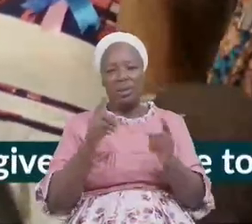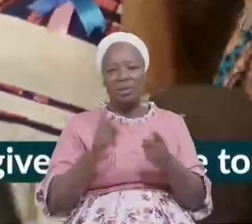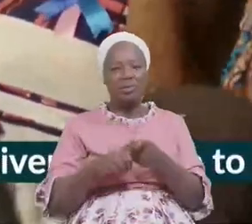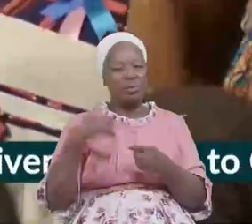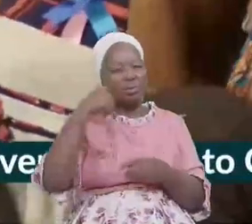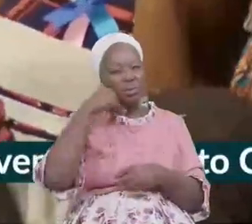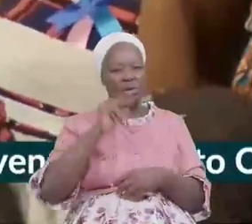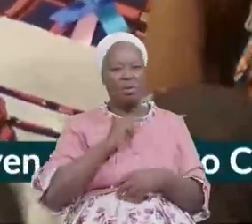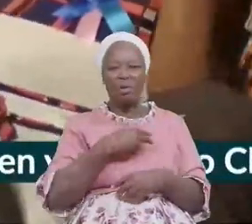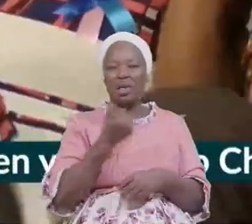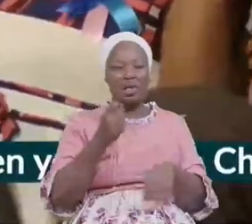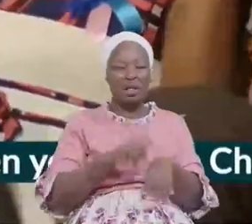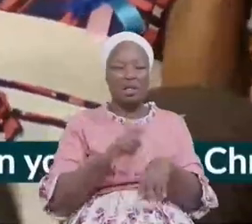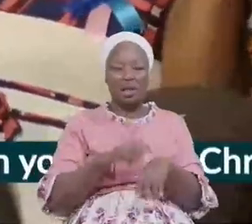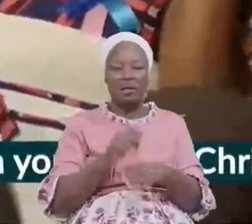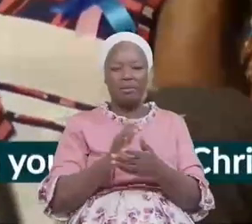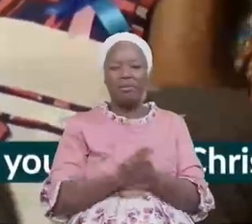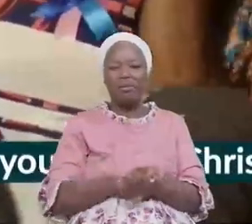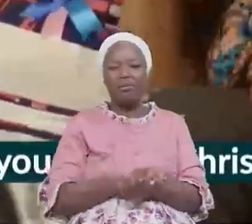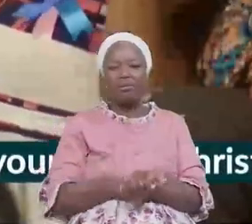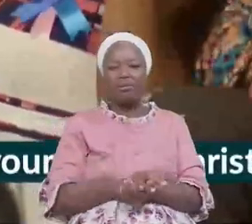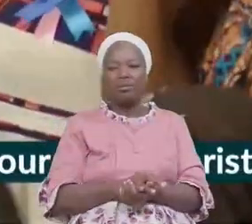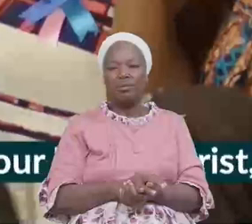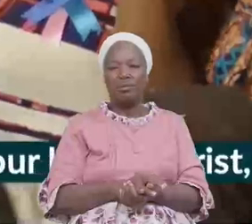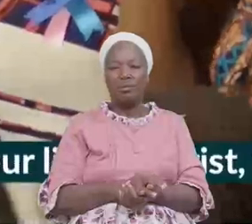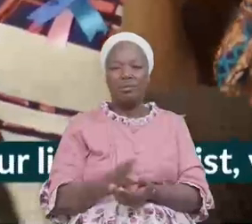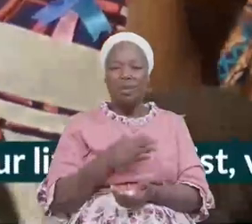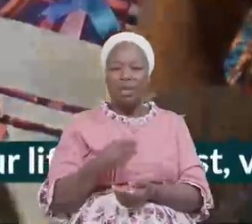pour contacter le siège international.